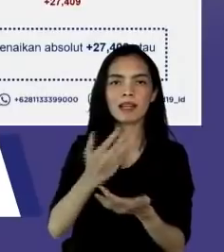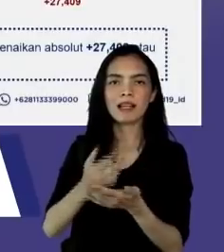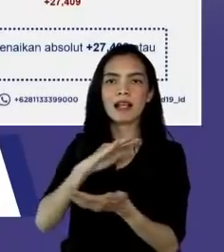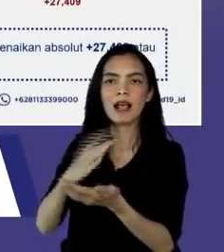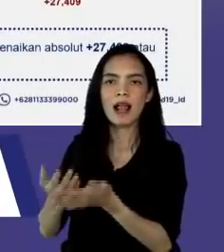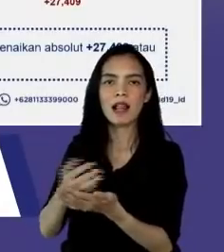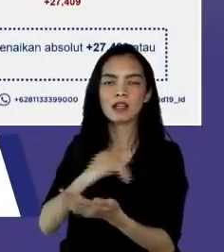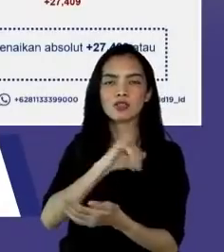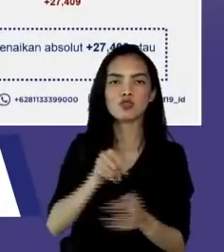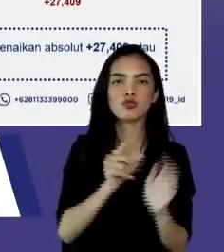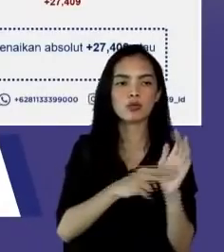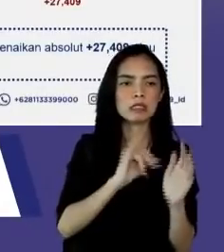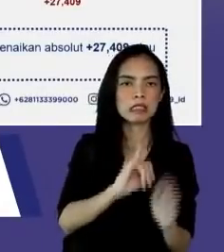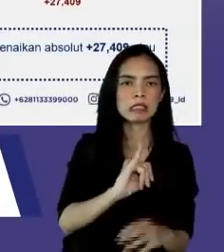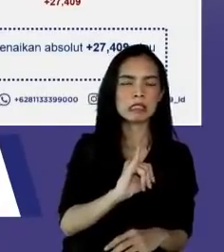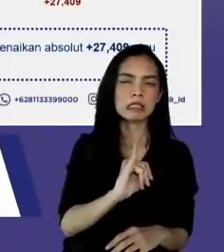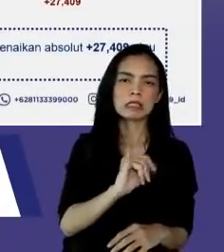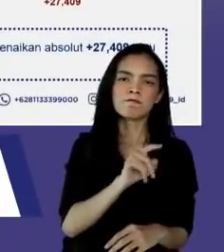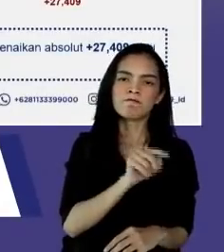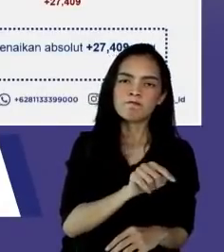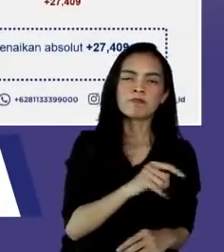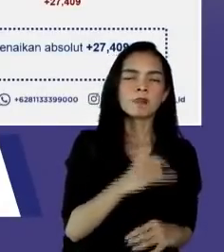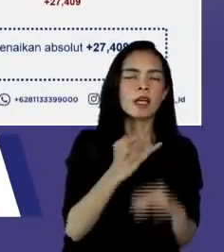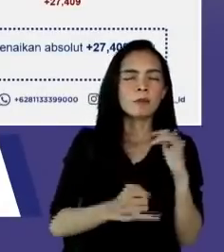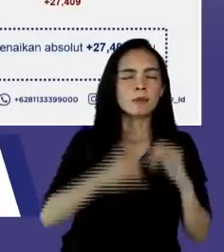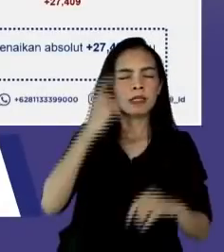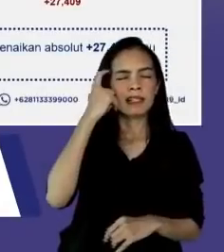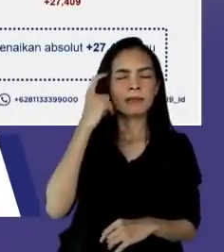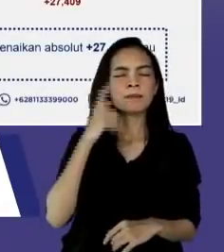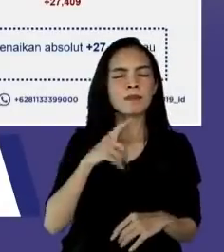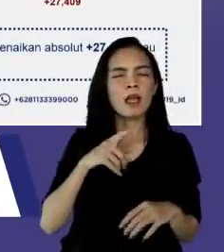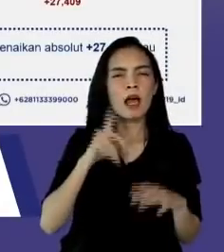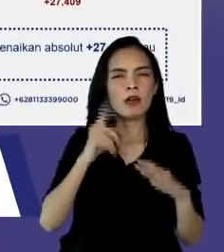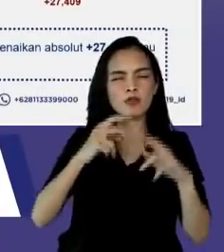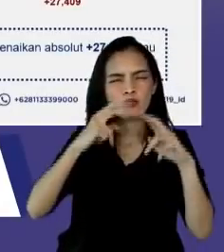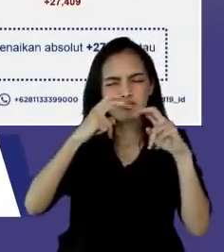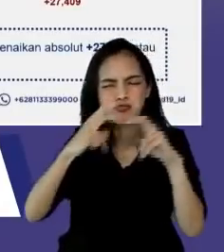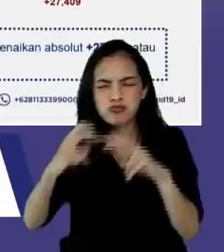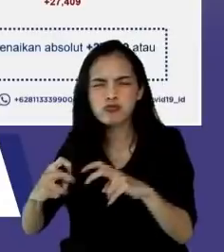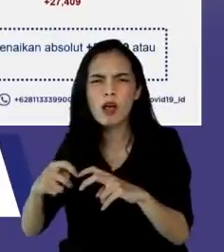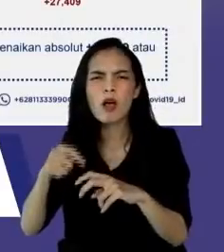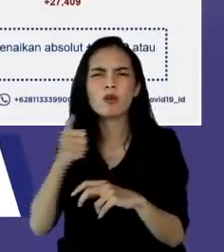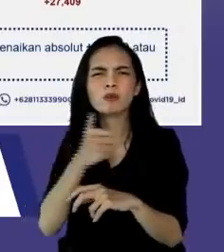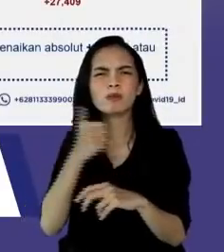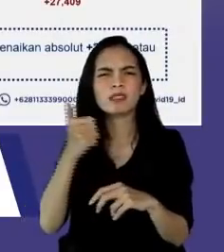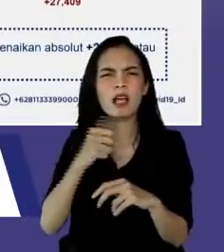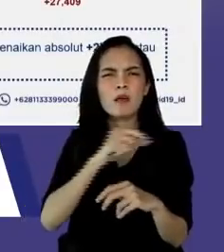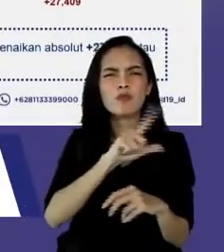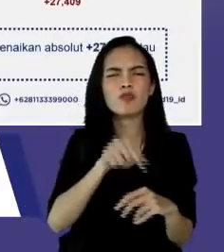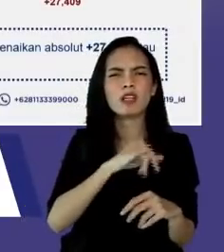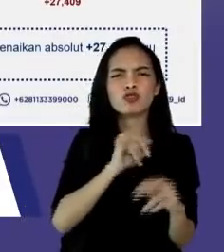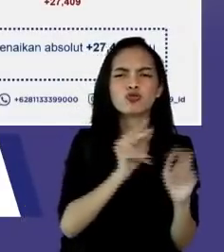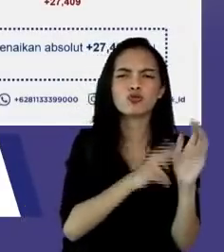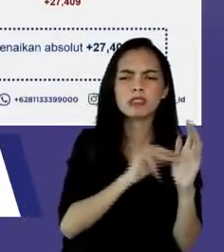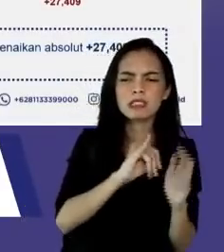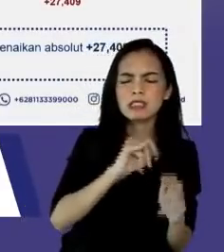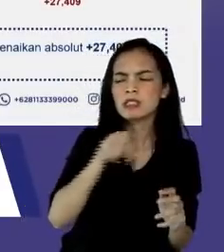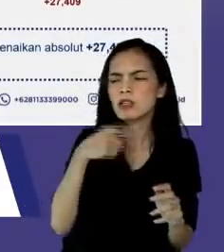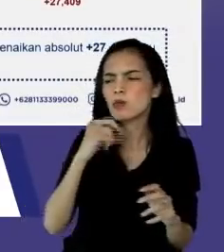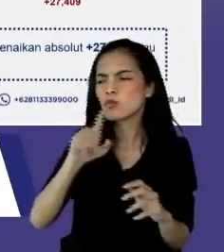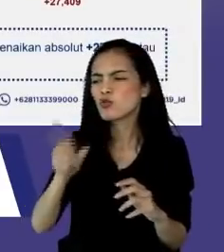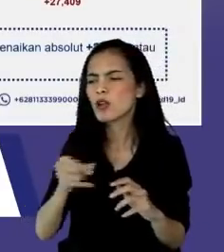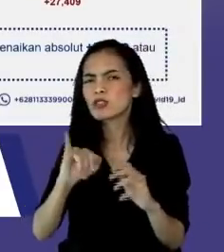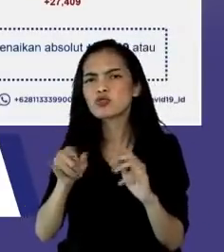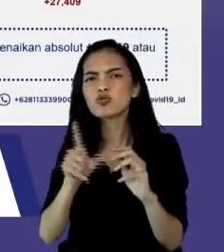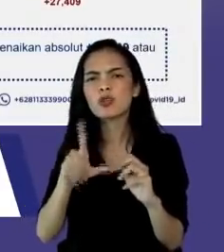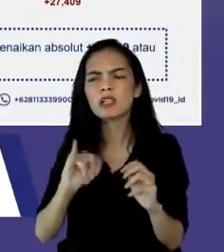yang ada di bulan Juni. Ini kenapa akhirnya ayo coba kita lihat dengan lebih dalam apa yang terjadi antara Juni dan Juli. Siapa yang